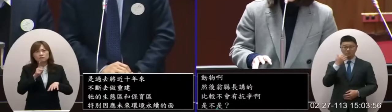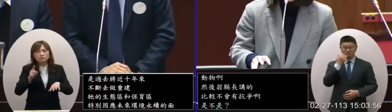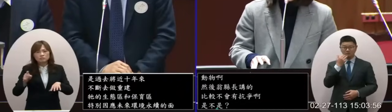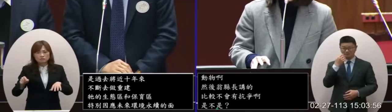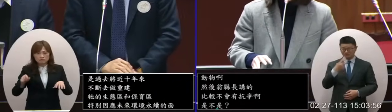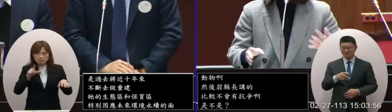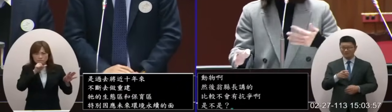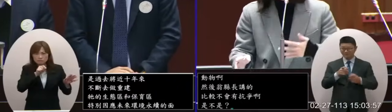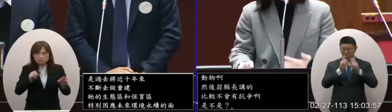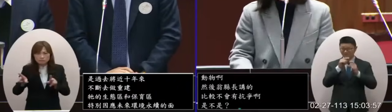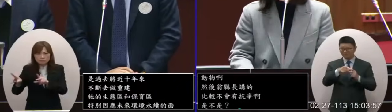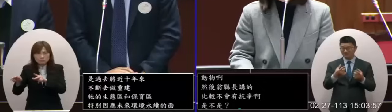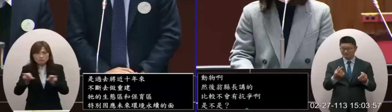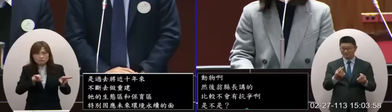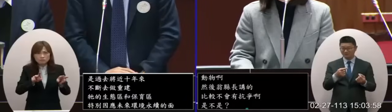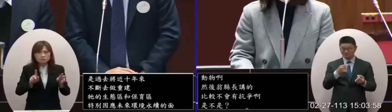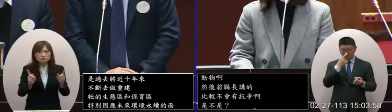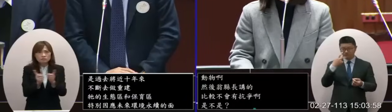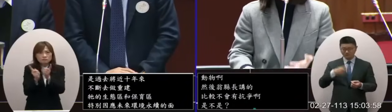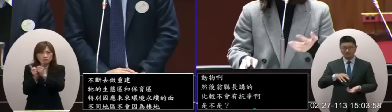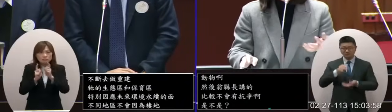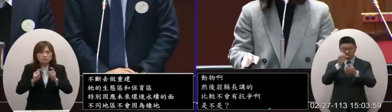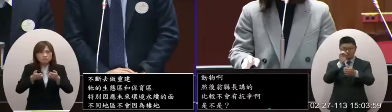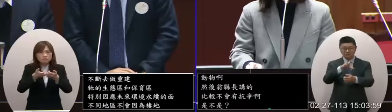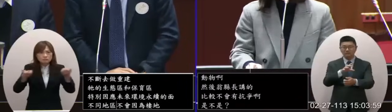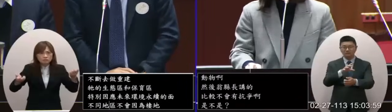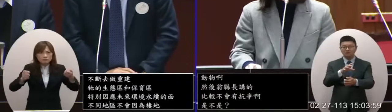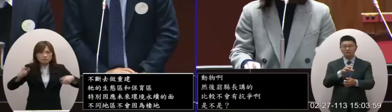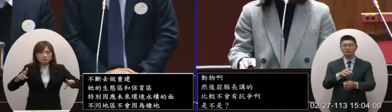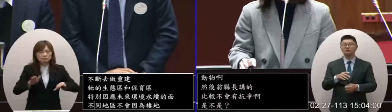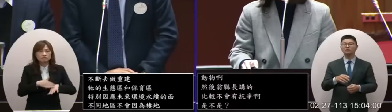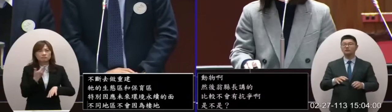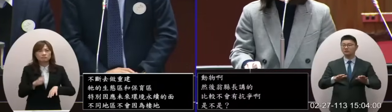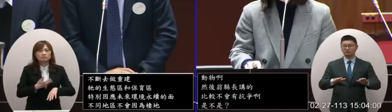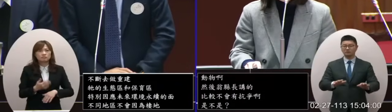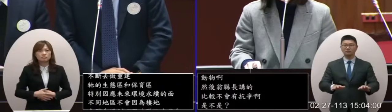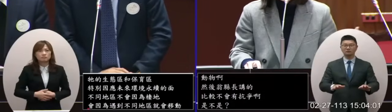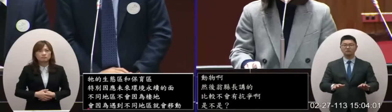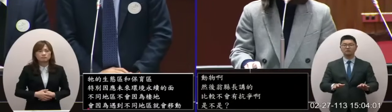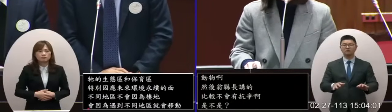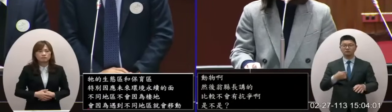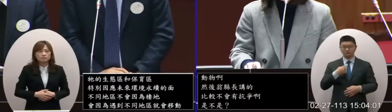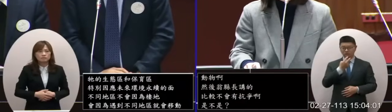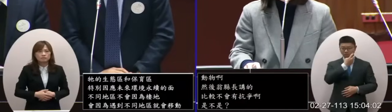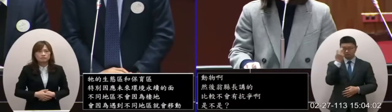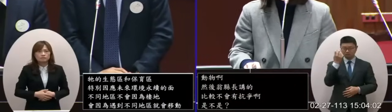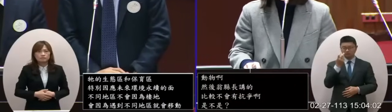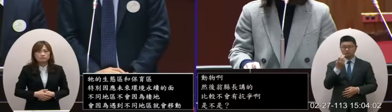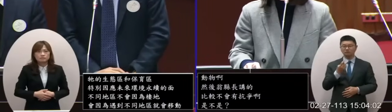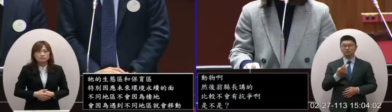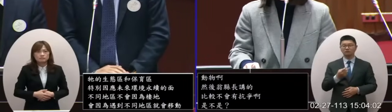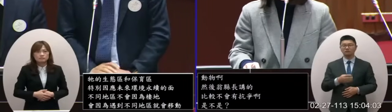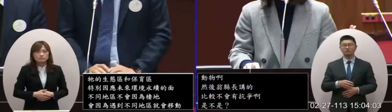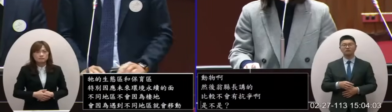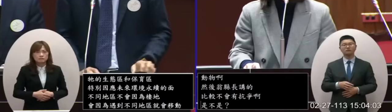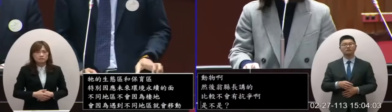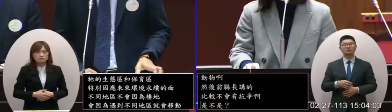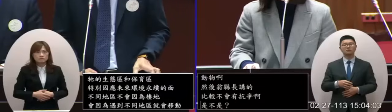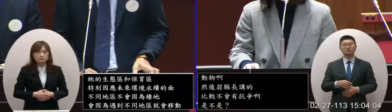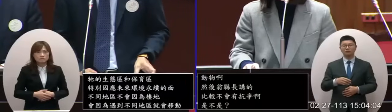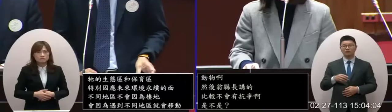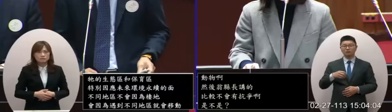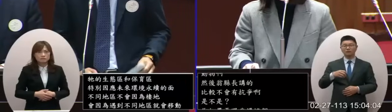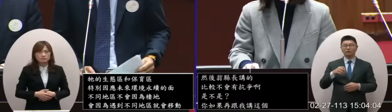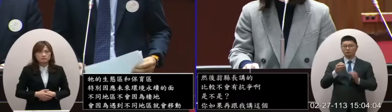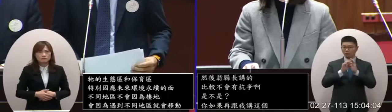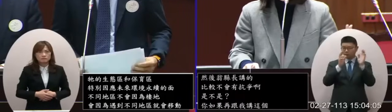跟我讲这个，那我再跟你提到了。那但是同样的，我发现了很多的光电